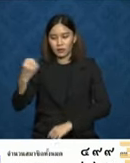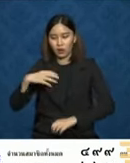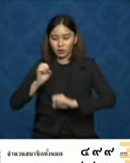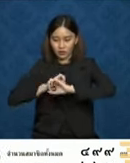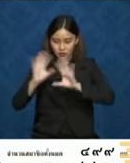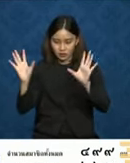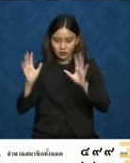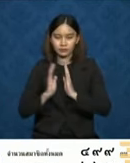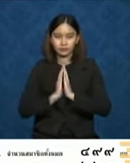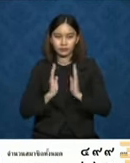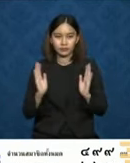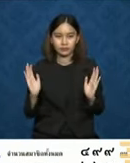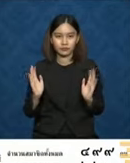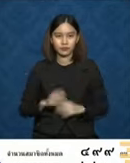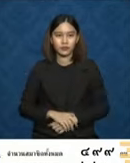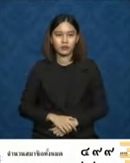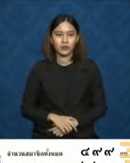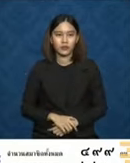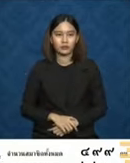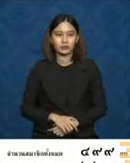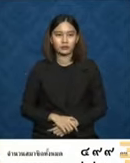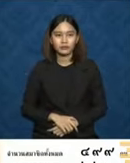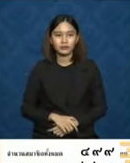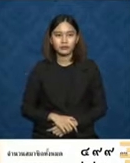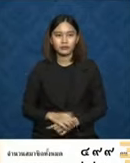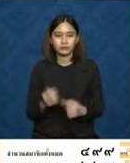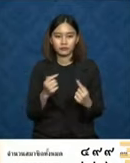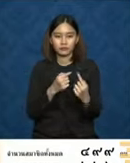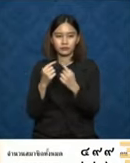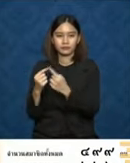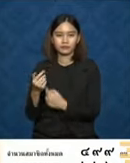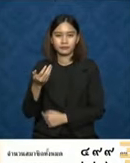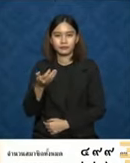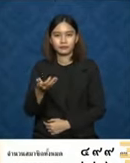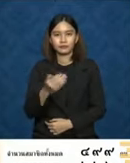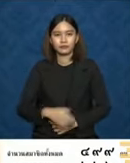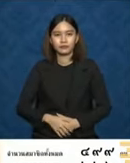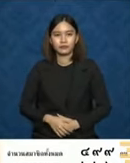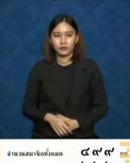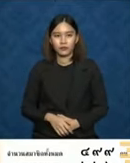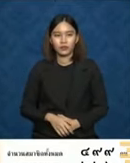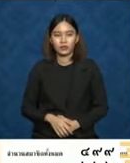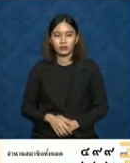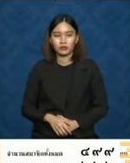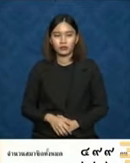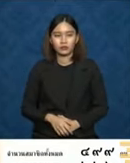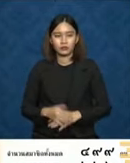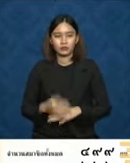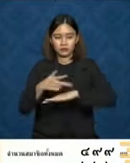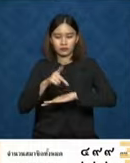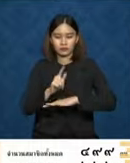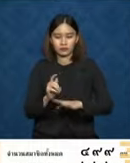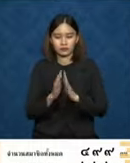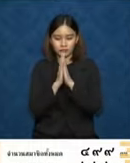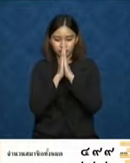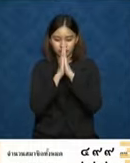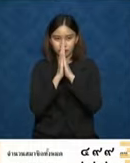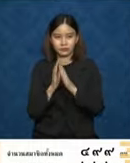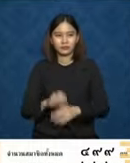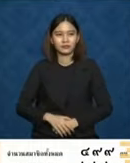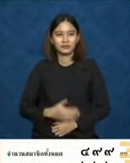อย่างมากนะครับขอกราบขอบพระคุณครับขอบคุณครับเชิญท่านรพัสรนิยโมสครับเรียนท่านประธานสภาที่